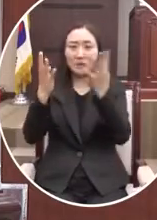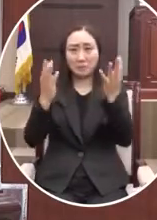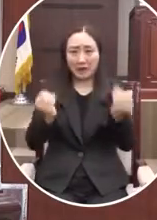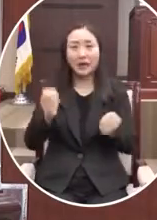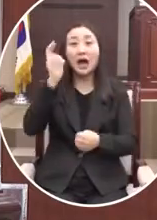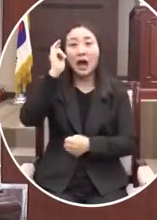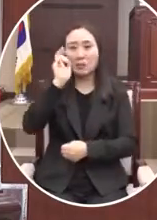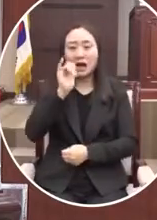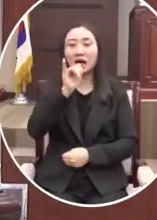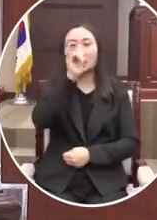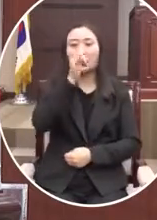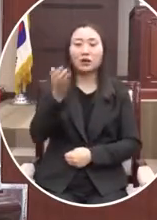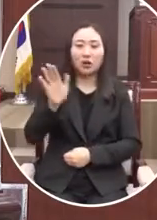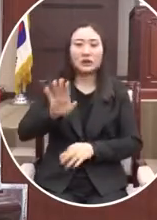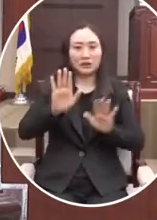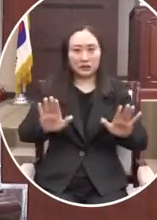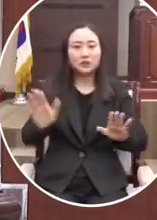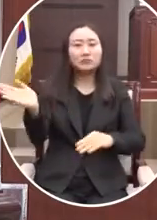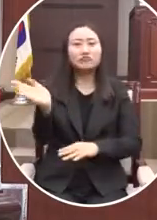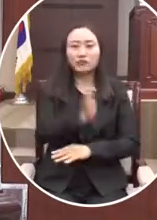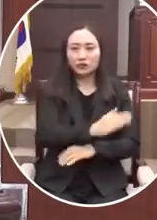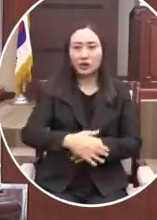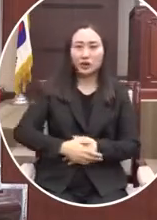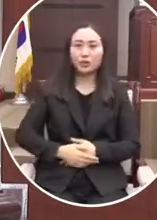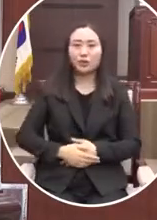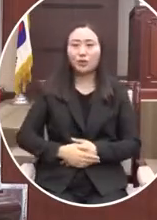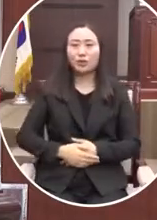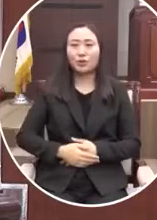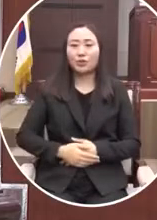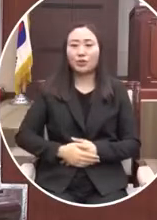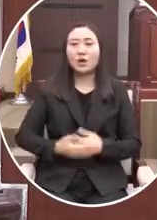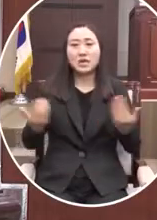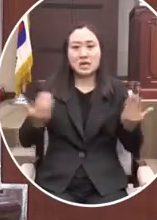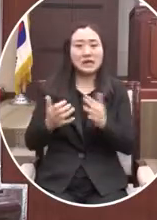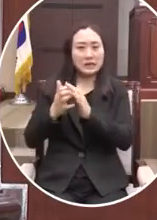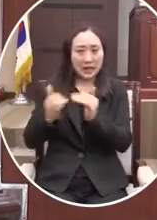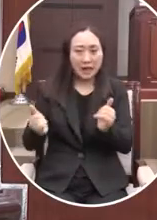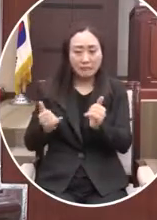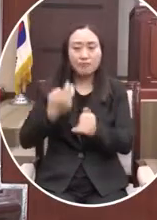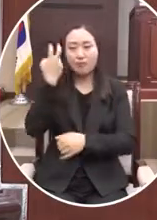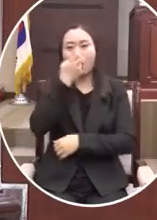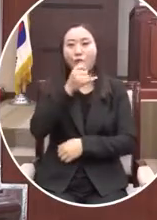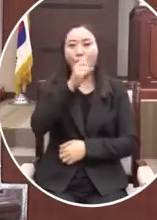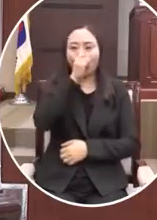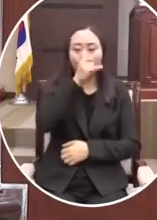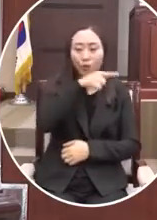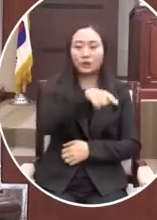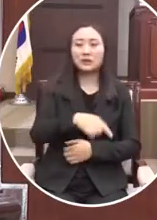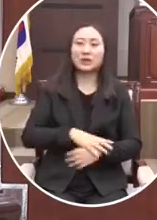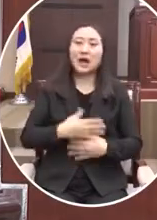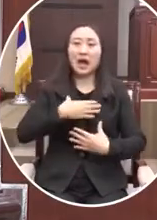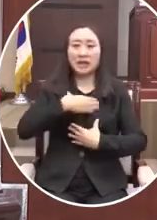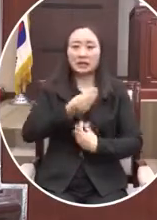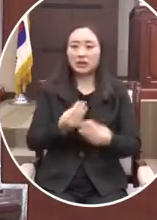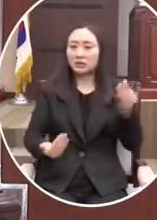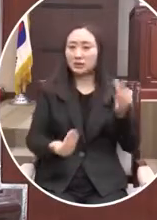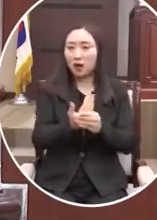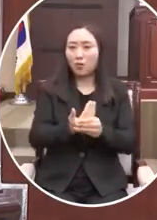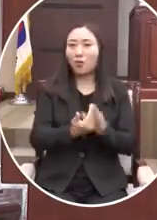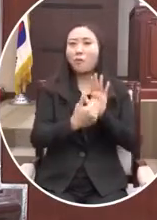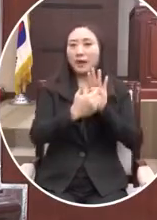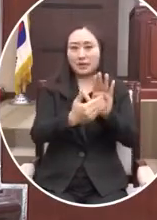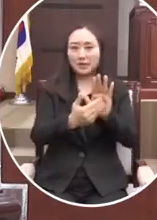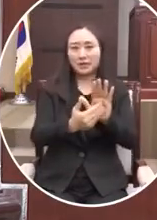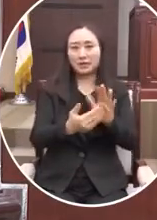보입니다. 이에 지금이라도 시민과 노동자의 생명을 지키는 안전사고